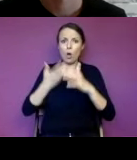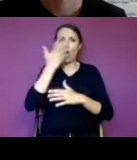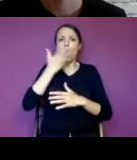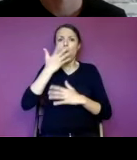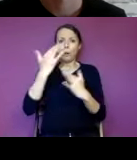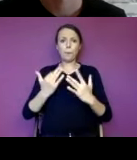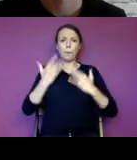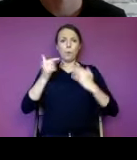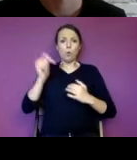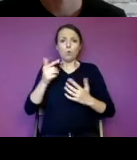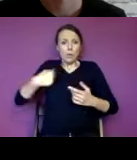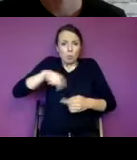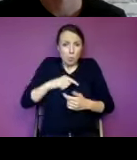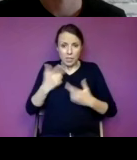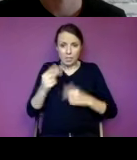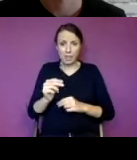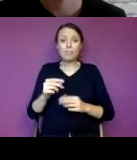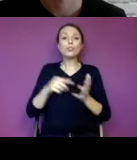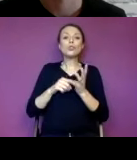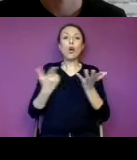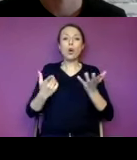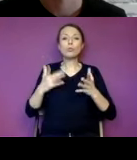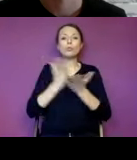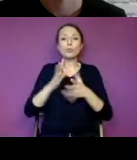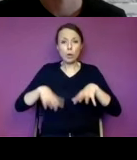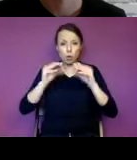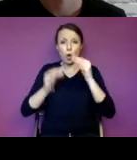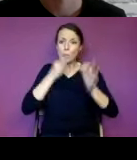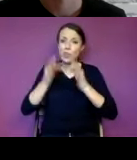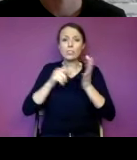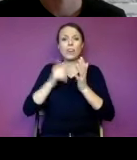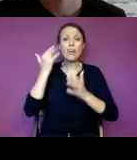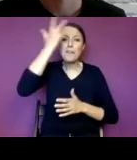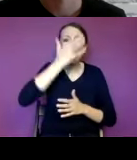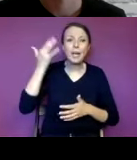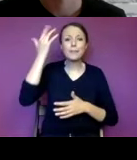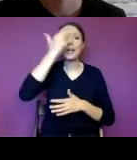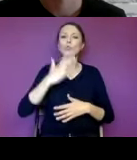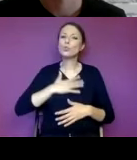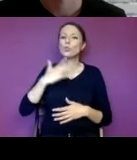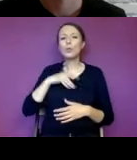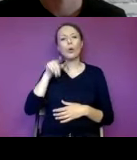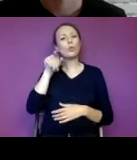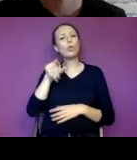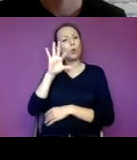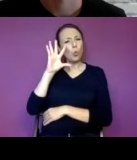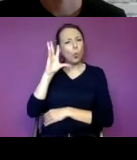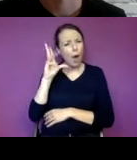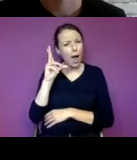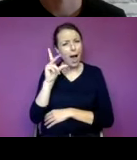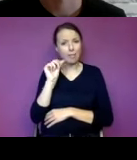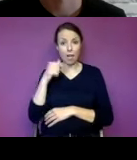że to wyobrażenie tego czegoś, co ładnie wygląda z daleka i kiedy nie jest naszym udziałem na co